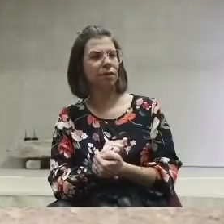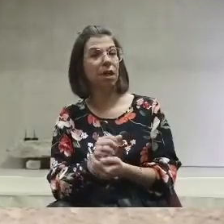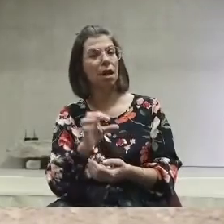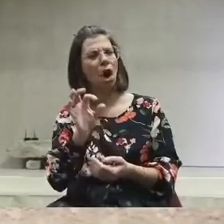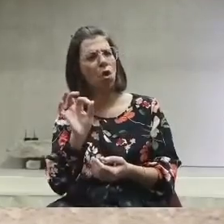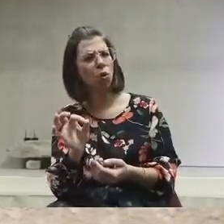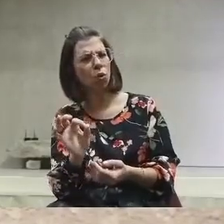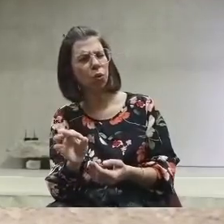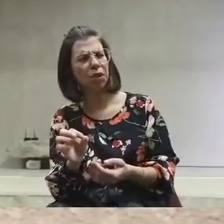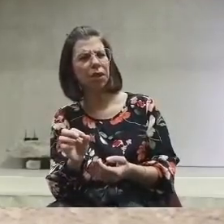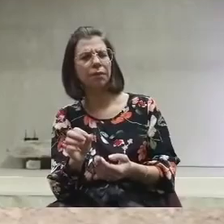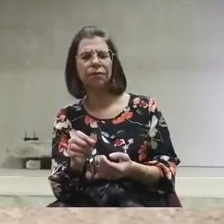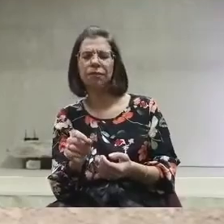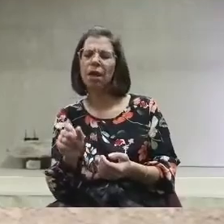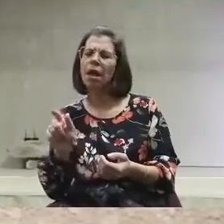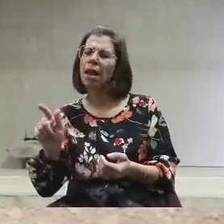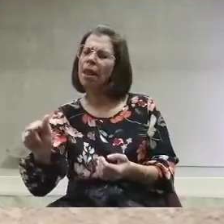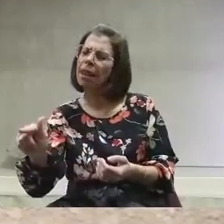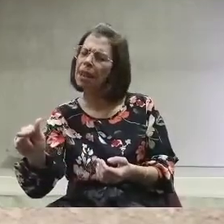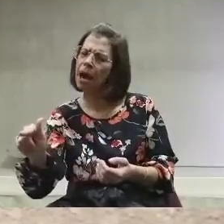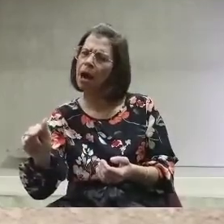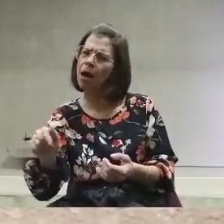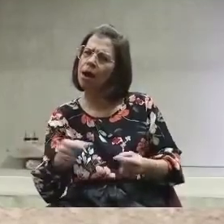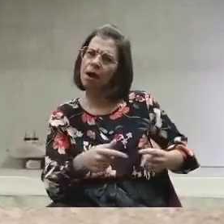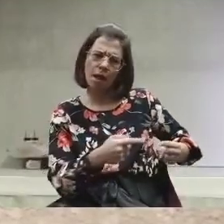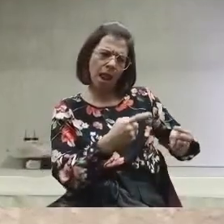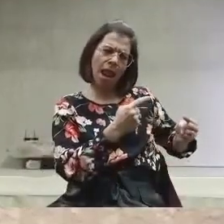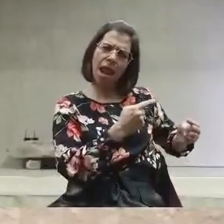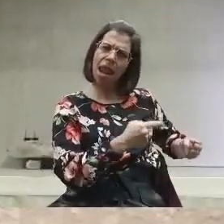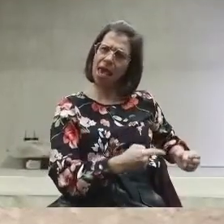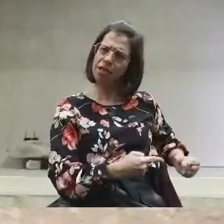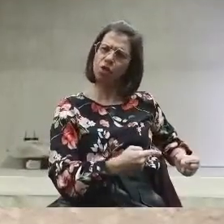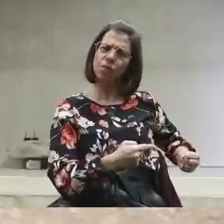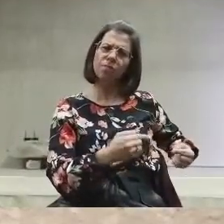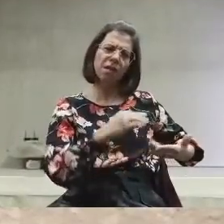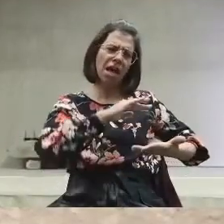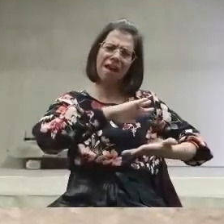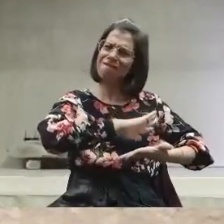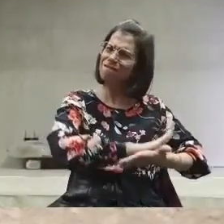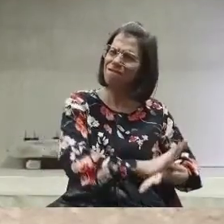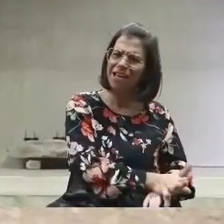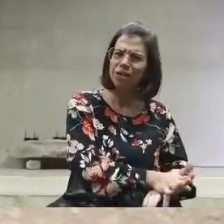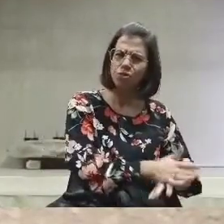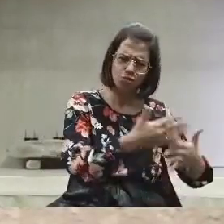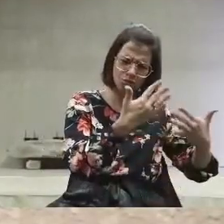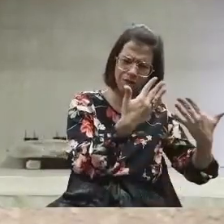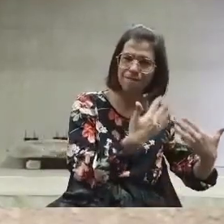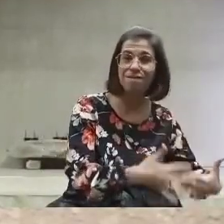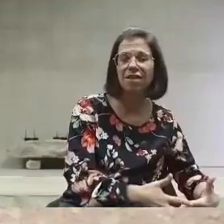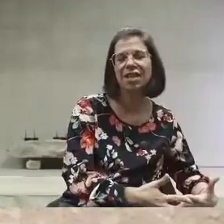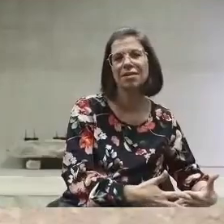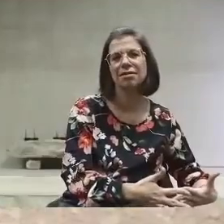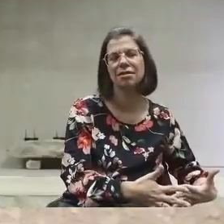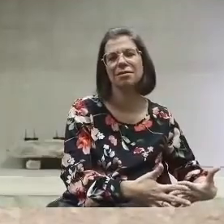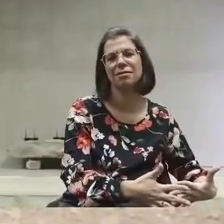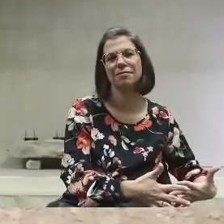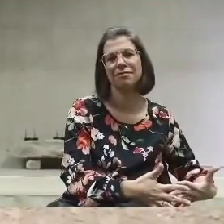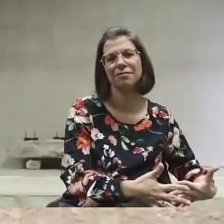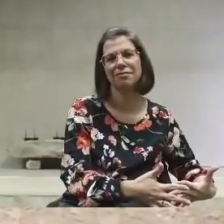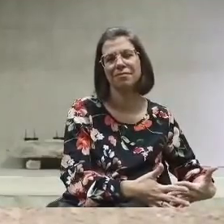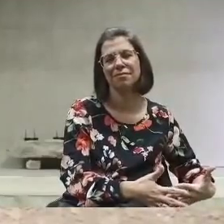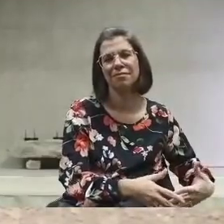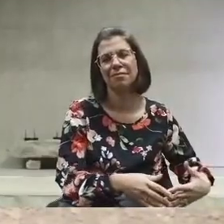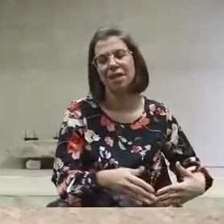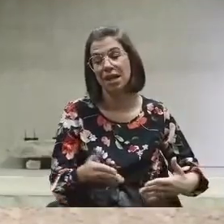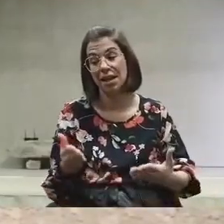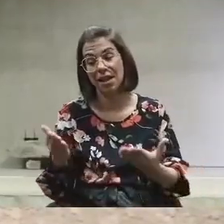l'ennemi. Elle apporte la victoire. Dans le jardin d'Éden, Dieu a donné l'autorité à Adam pour